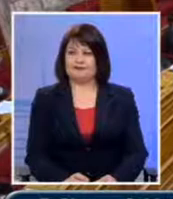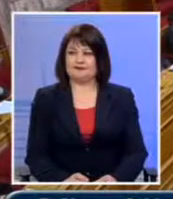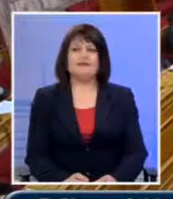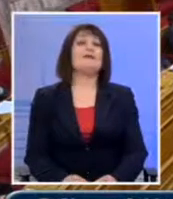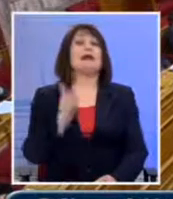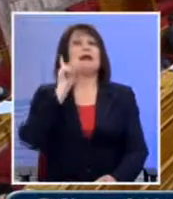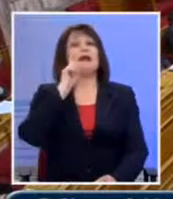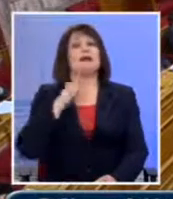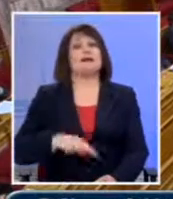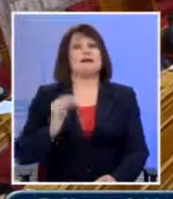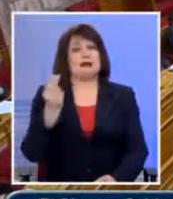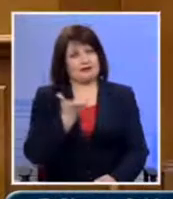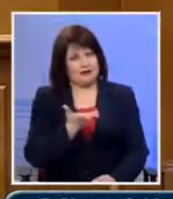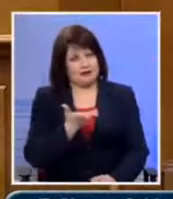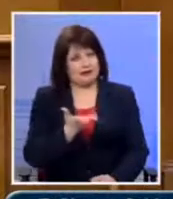Κυρίες και κύριοι συνάδελφοι,